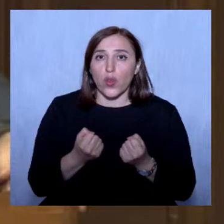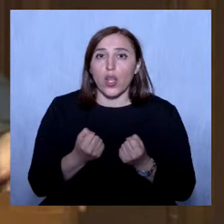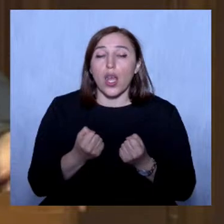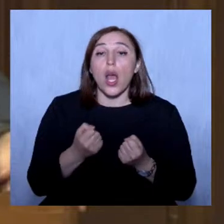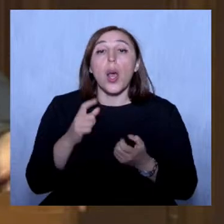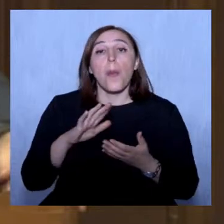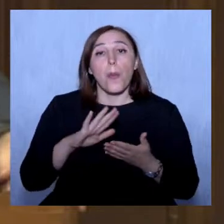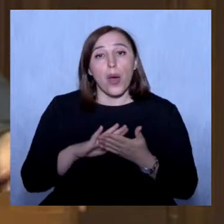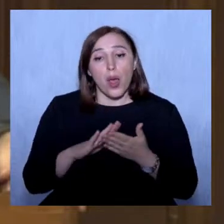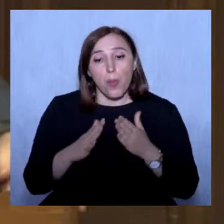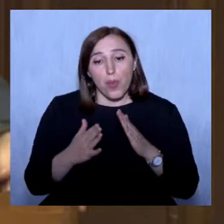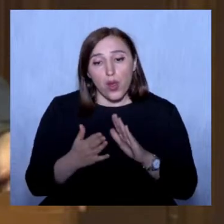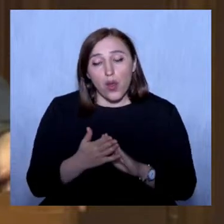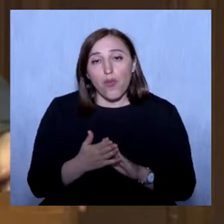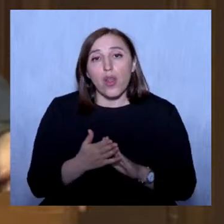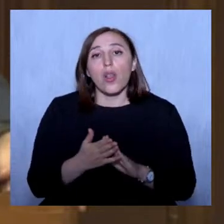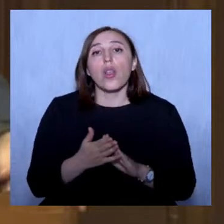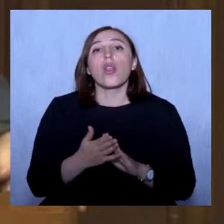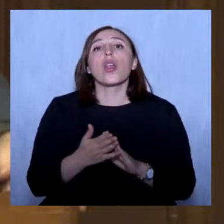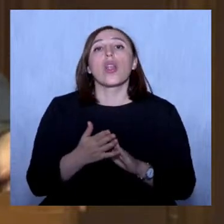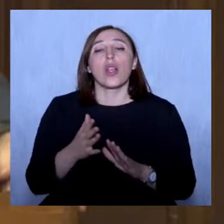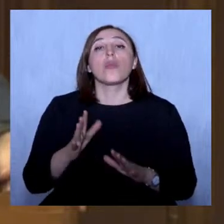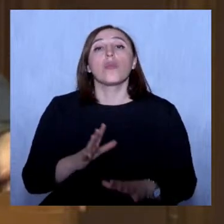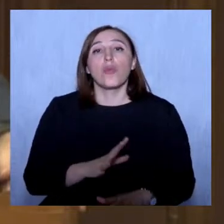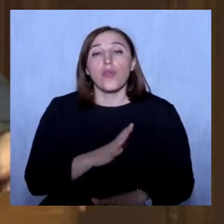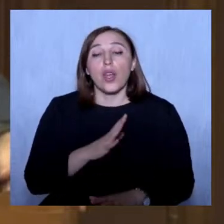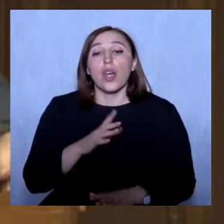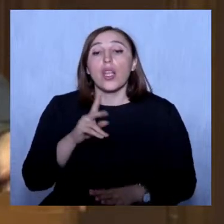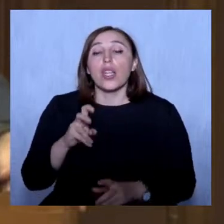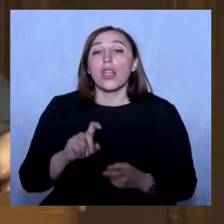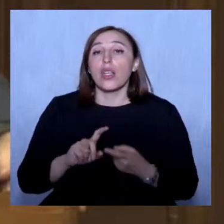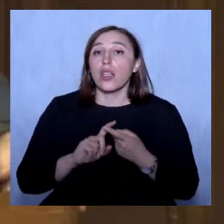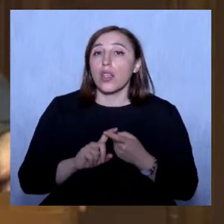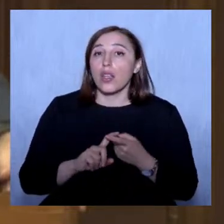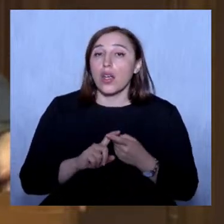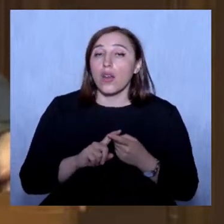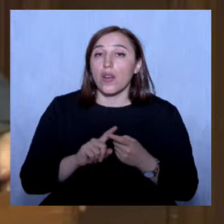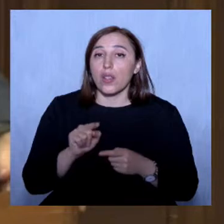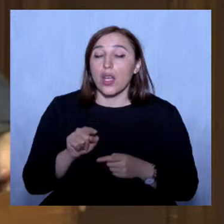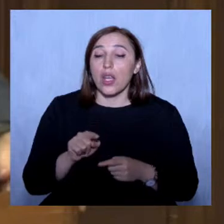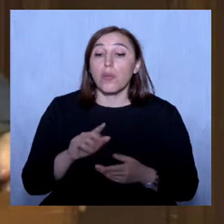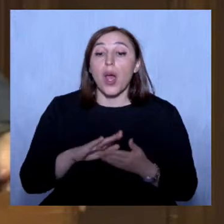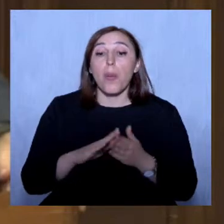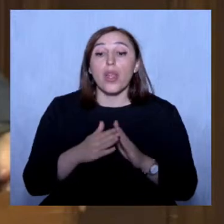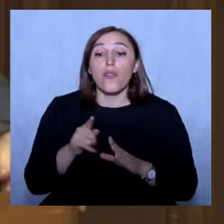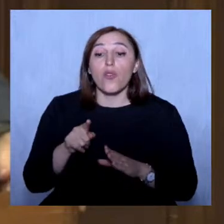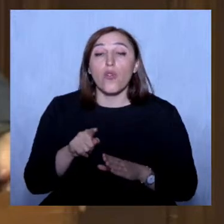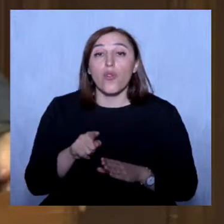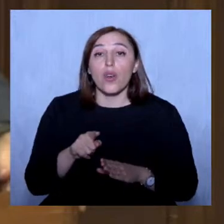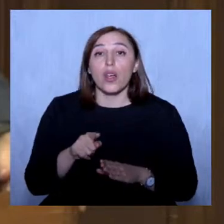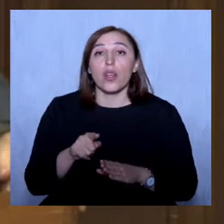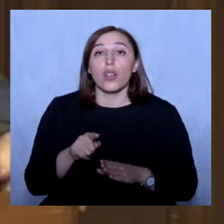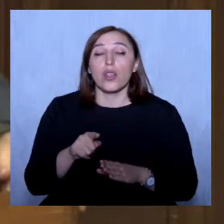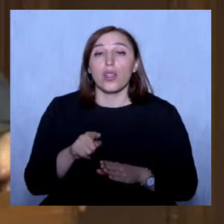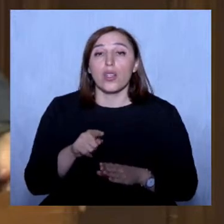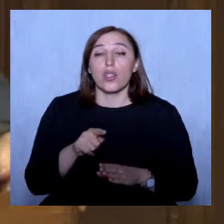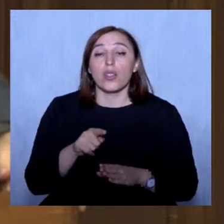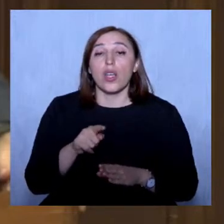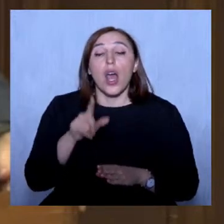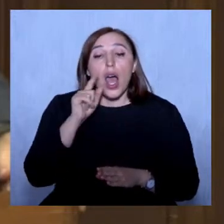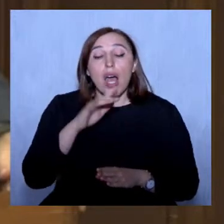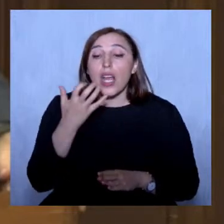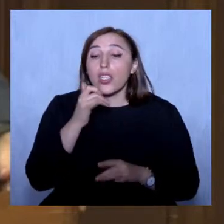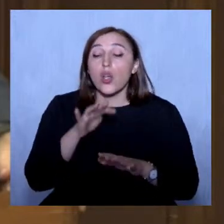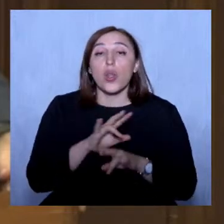պայմանավորվածությունը ձերկ բերվելա, որի արդյունքով Հայաստանի արտակի գործերի նախարը